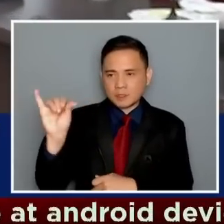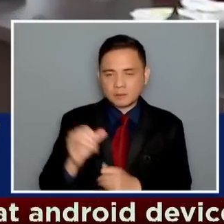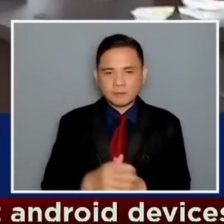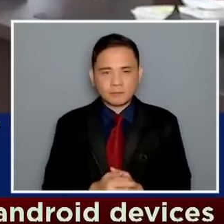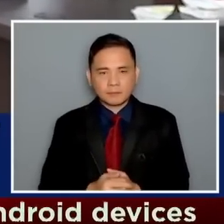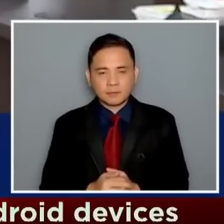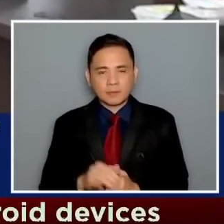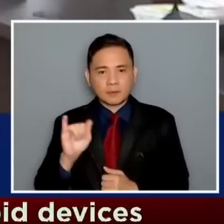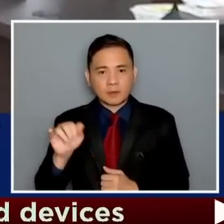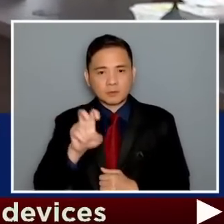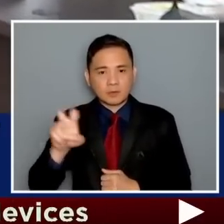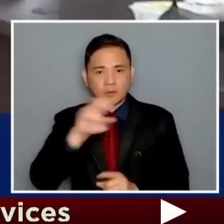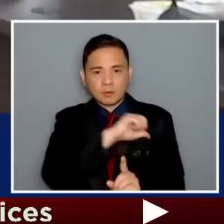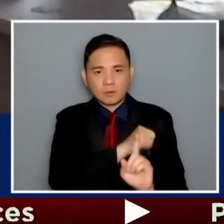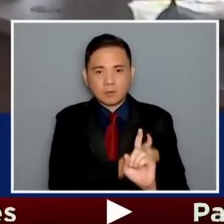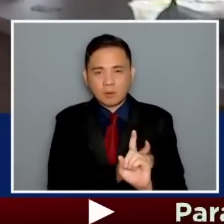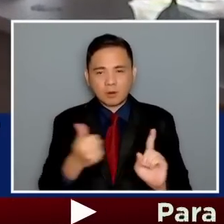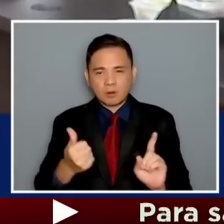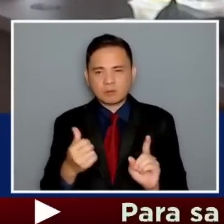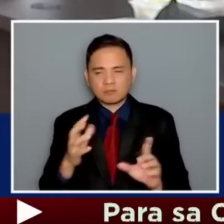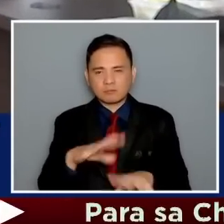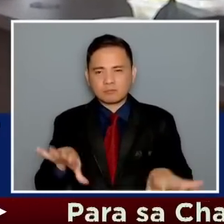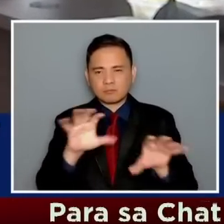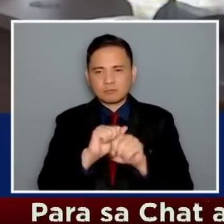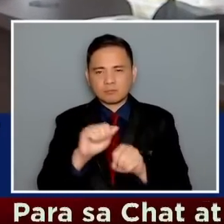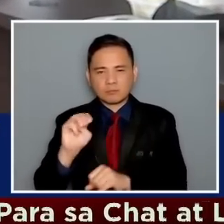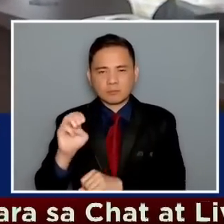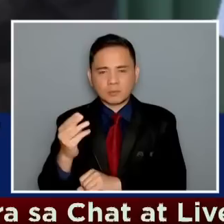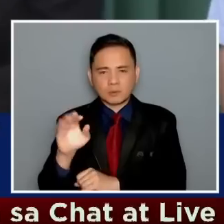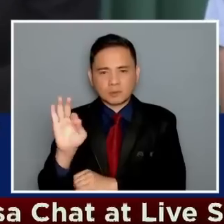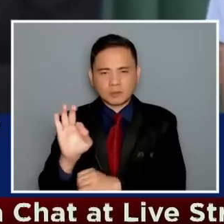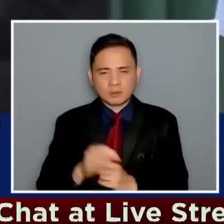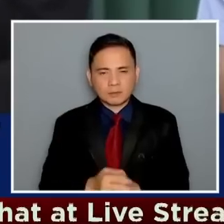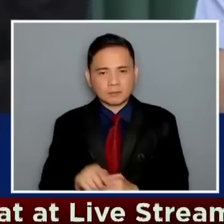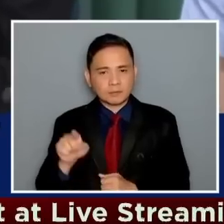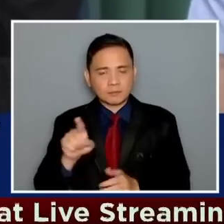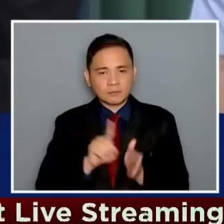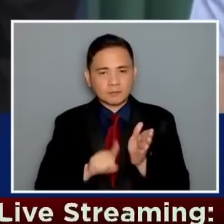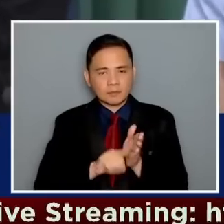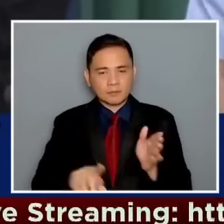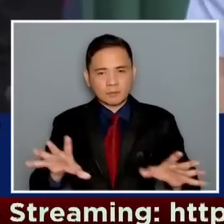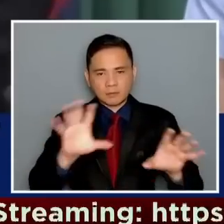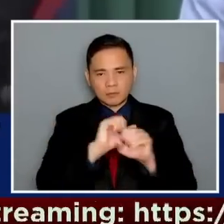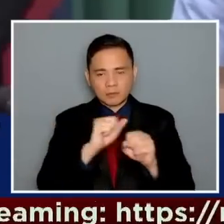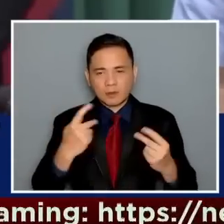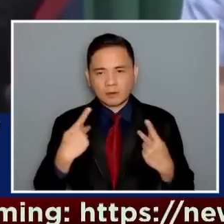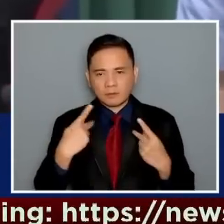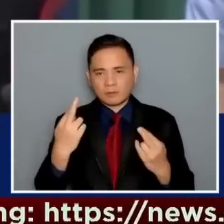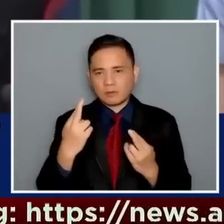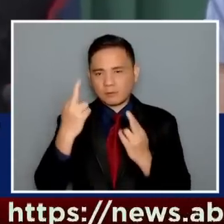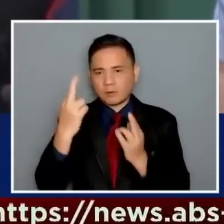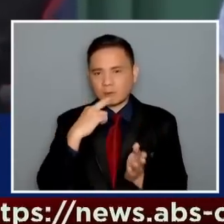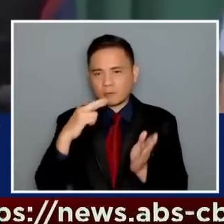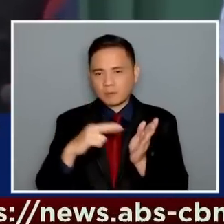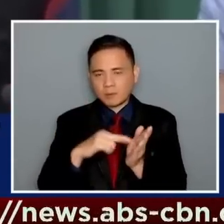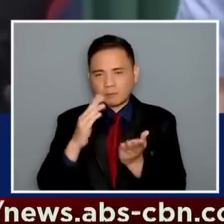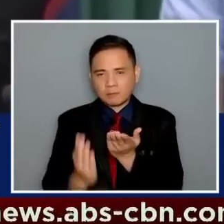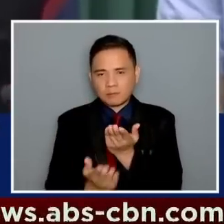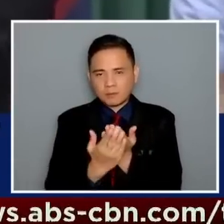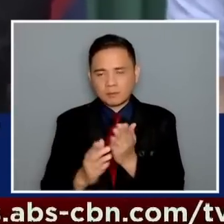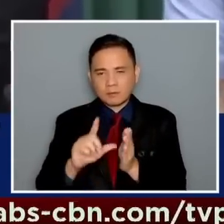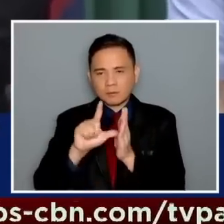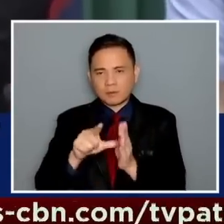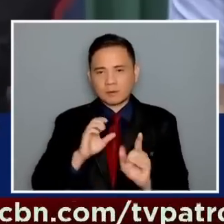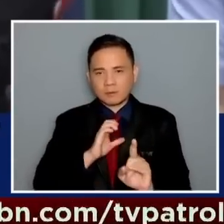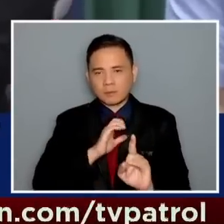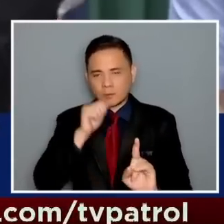travel authority niya noong March 9. Tapos na anya ang investigasyon at anila may report at rekomendasyon na sila sa, na isusumite sa buong plenaryo ng Kamara